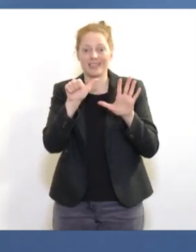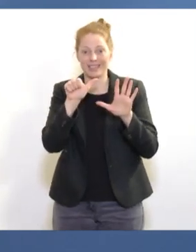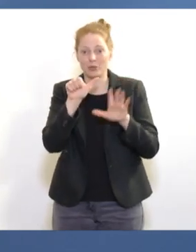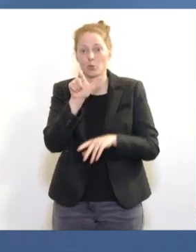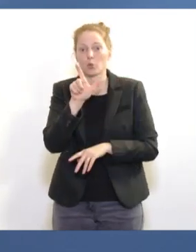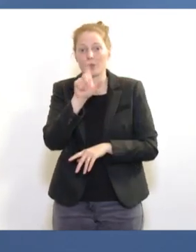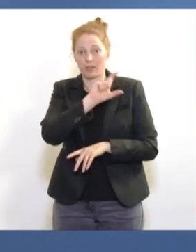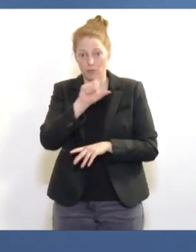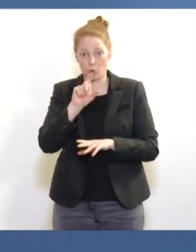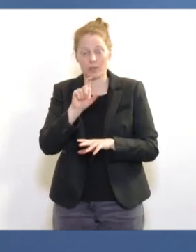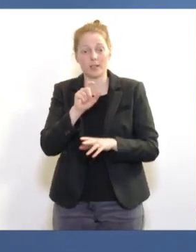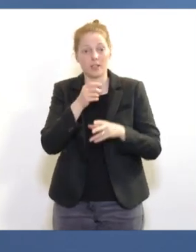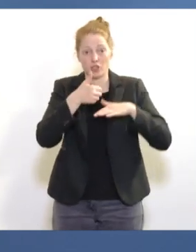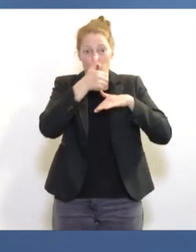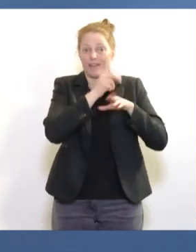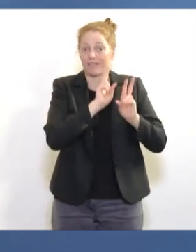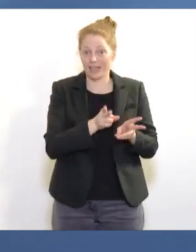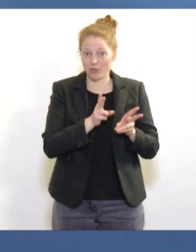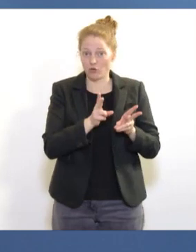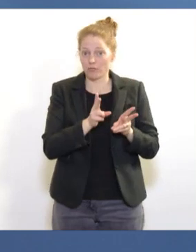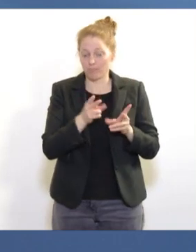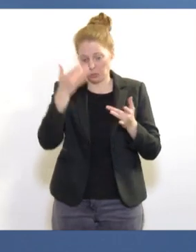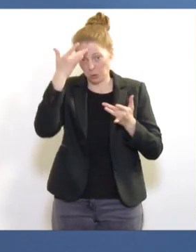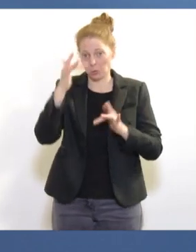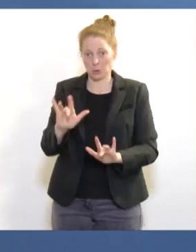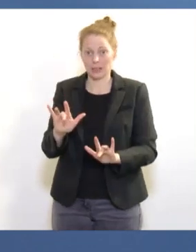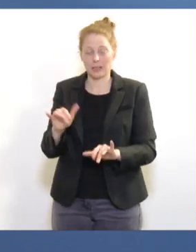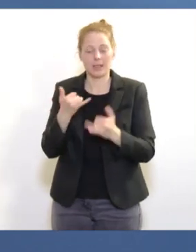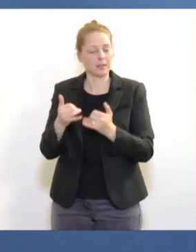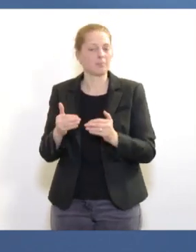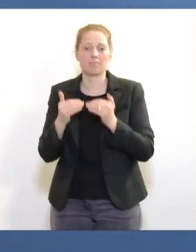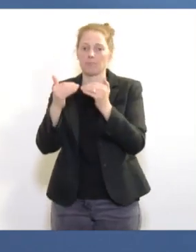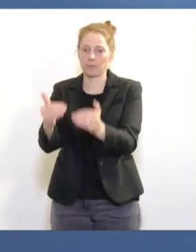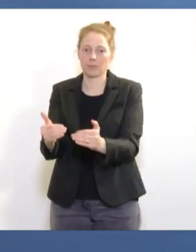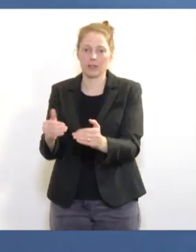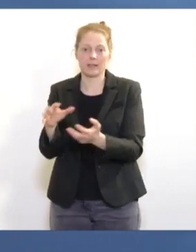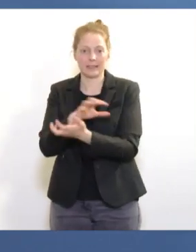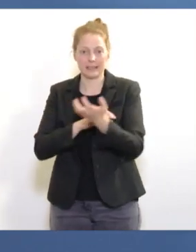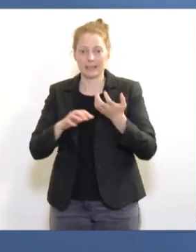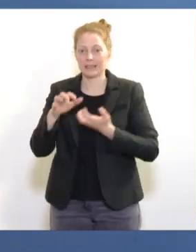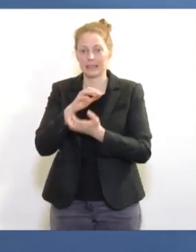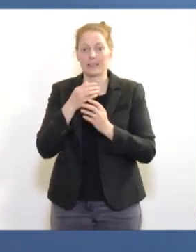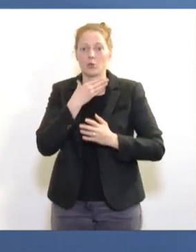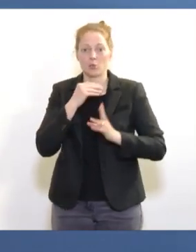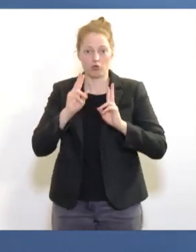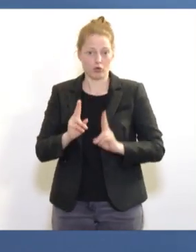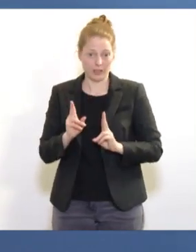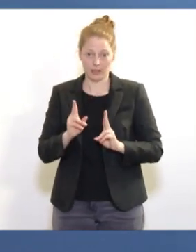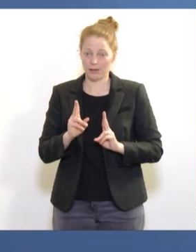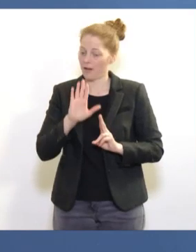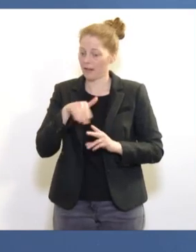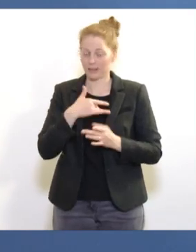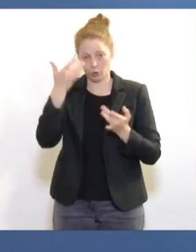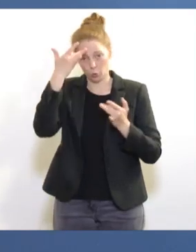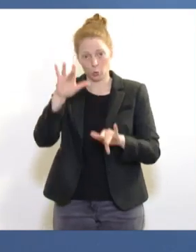zu entlassen. Wir haben den Delay verlängert im Dürre vom Etat der Krise. Es